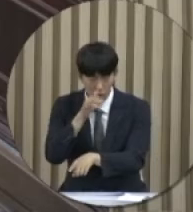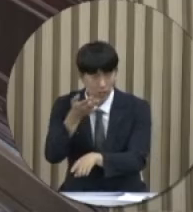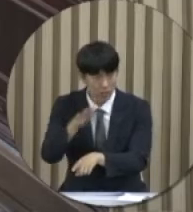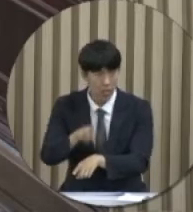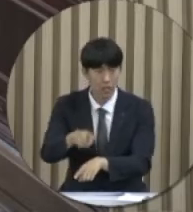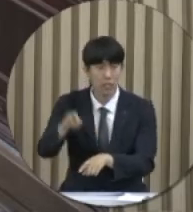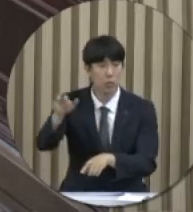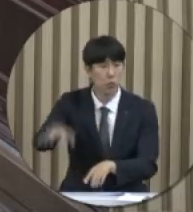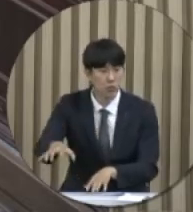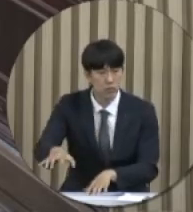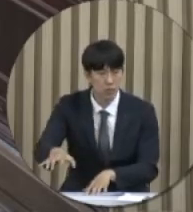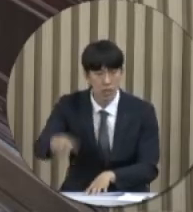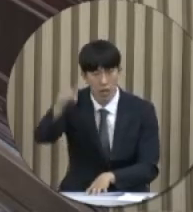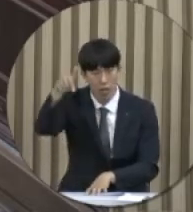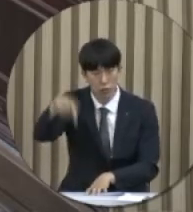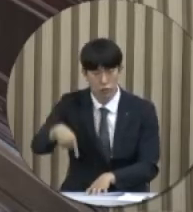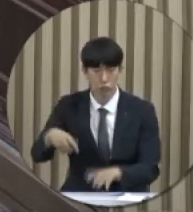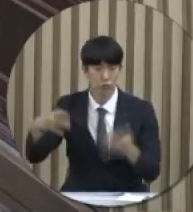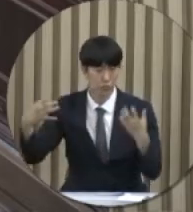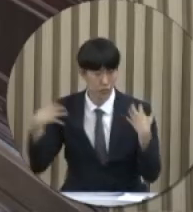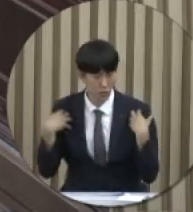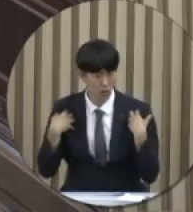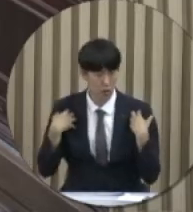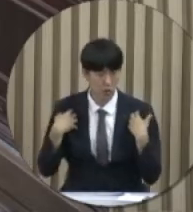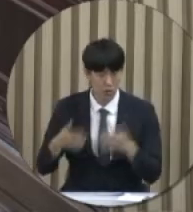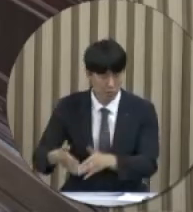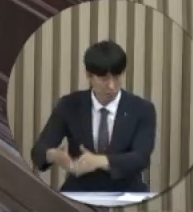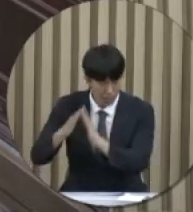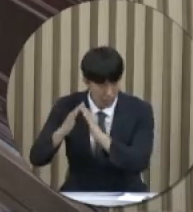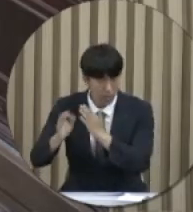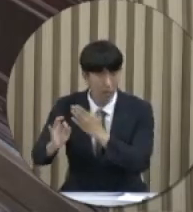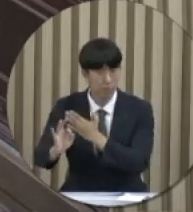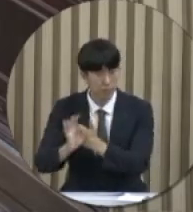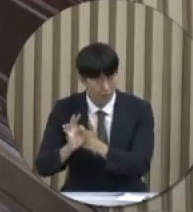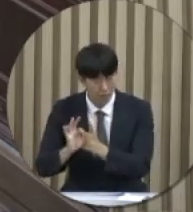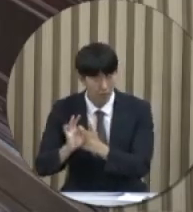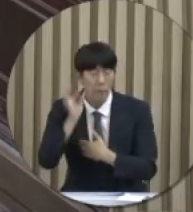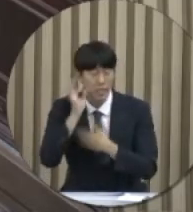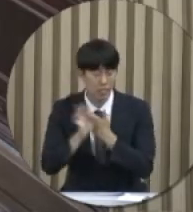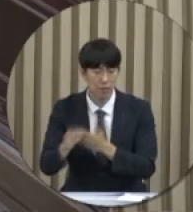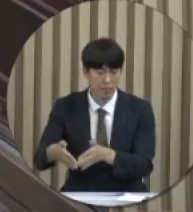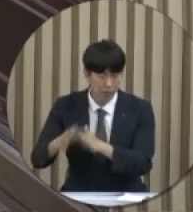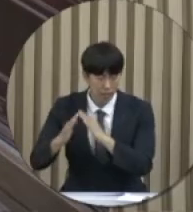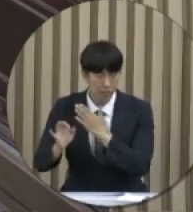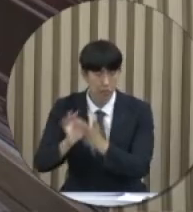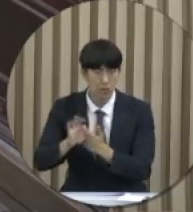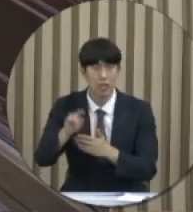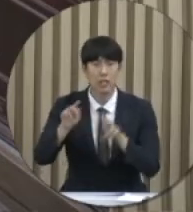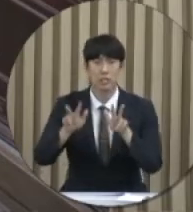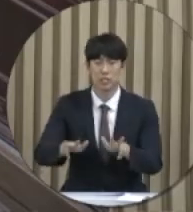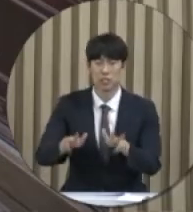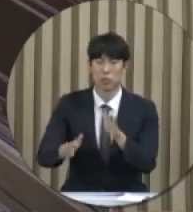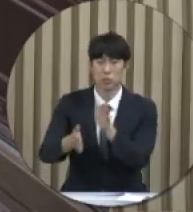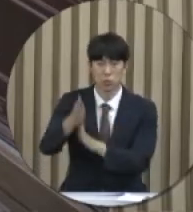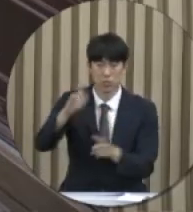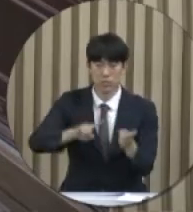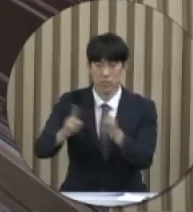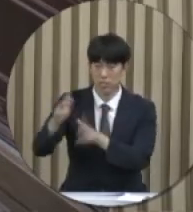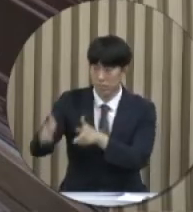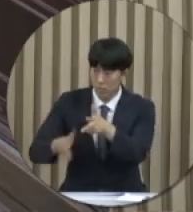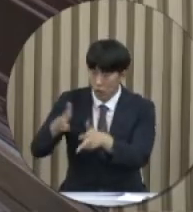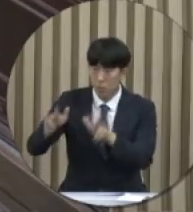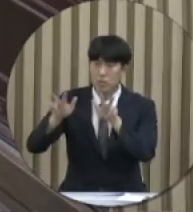이게 구청이 들어온다고 가정을 할 경우, 과정입니다 이거는. 그런데 지금 도시재생사업을 지금